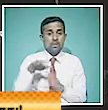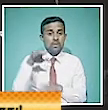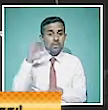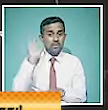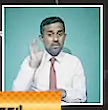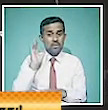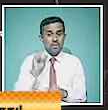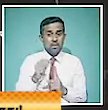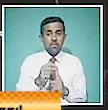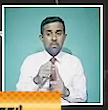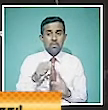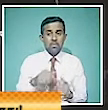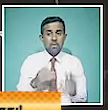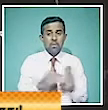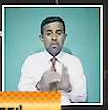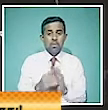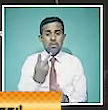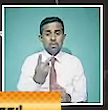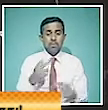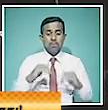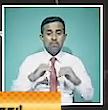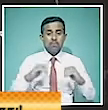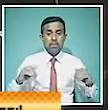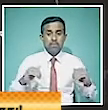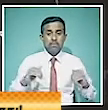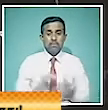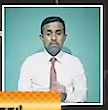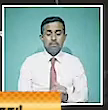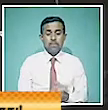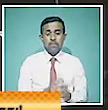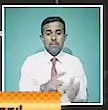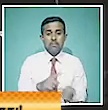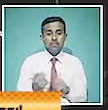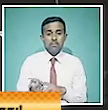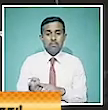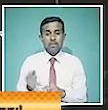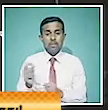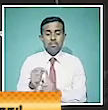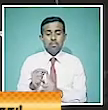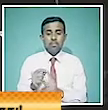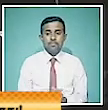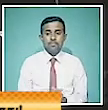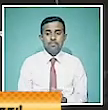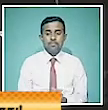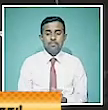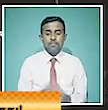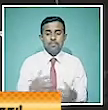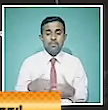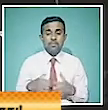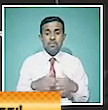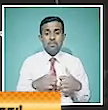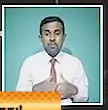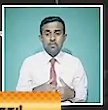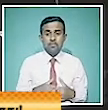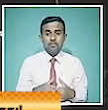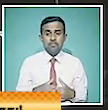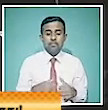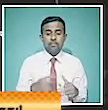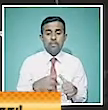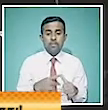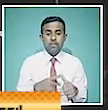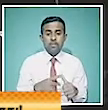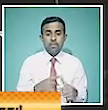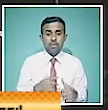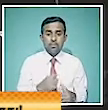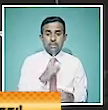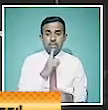2 பிரிக்கப்பட்டிருக்கிறது, லவுகலை என்றும் பொத்திவில் என்றும் பிரிக்கப்பட்டிருக்கிறது. இங்கு பிரச்சனை என்னவென்றால், அக்கரைப்பற்றை பொறுத்தவரையில்